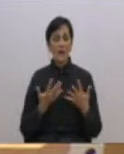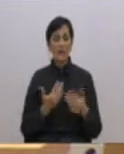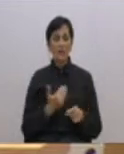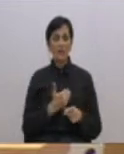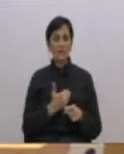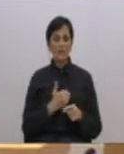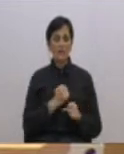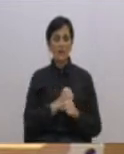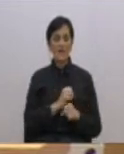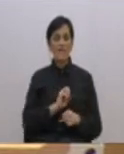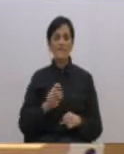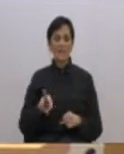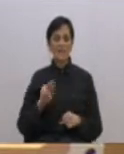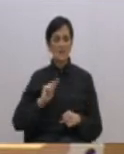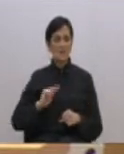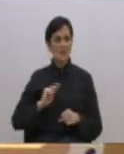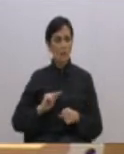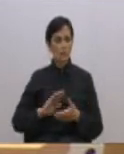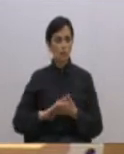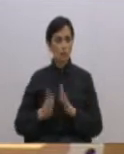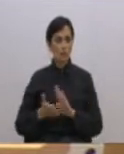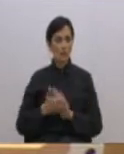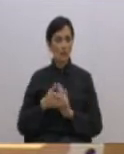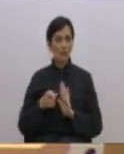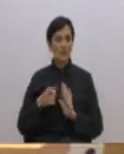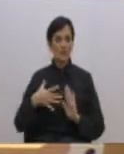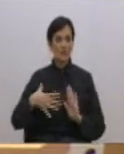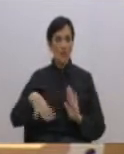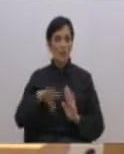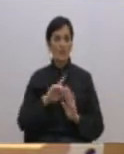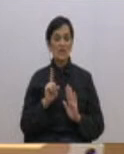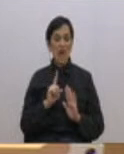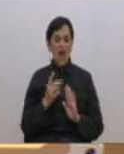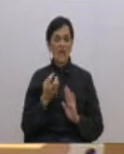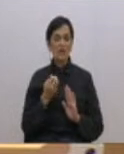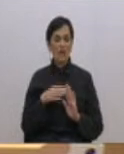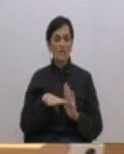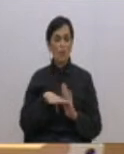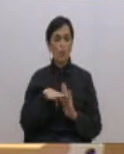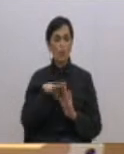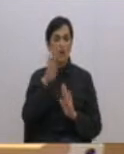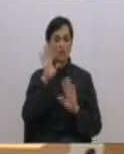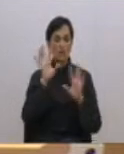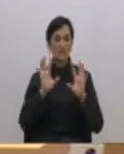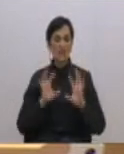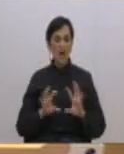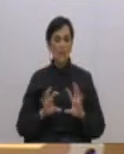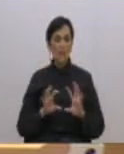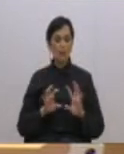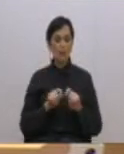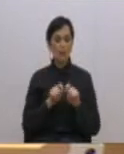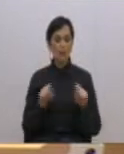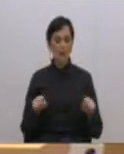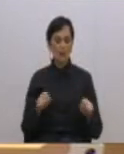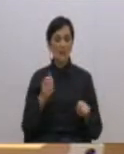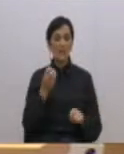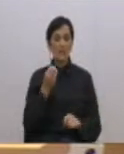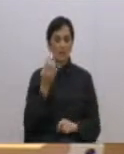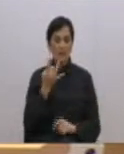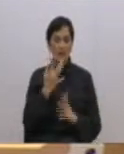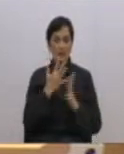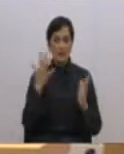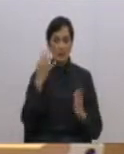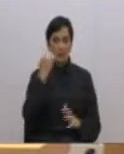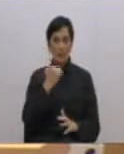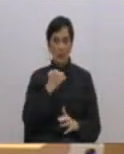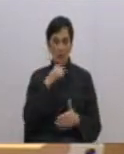რაღაცების გაკეთება, ვიდრე სამუშაო ვითარებით საქართველოსთვის რაღაცა კიდევ უკეთესი საკანონმდებლო სივრცის შექმნა. Კიდევ ერთხელ დიდი მადლობა